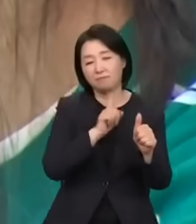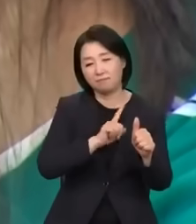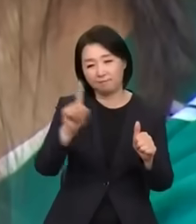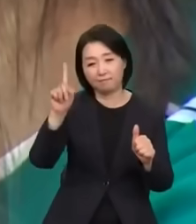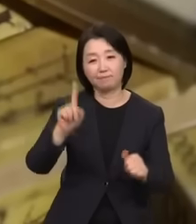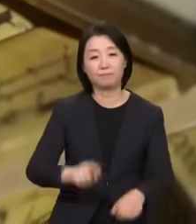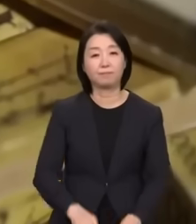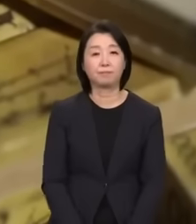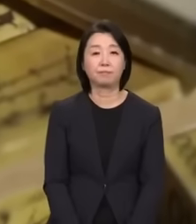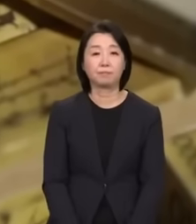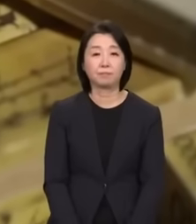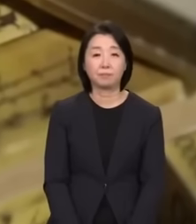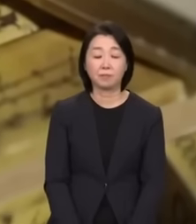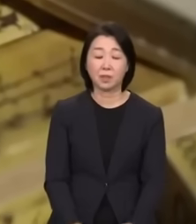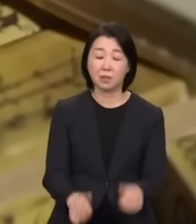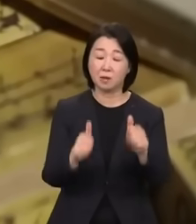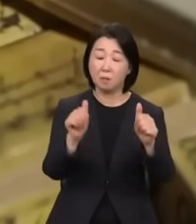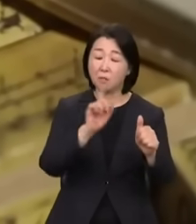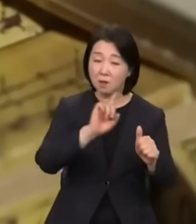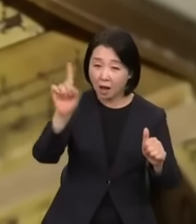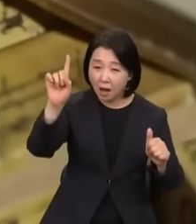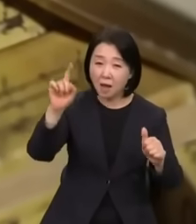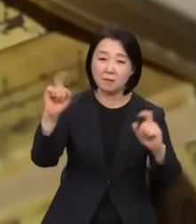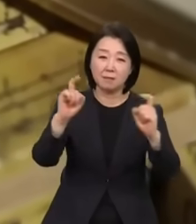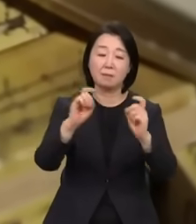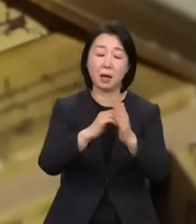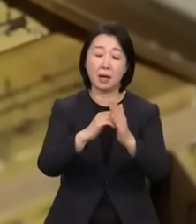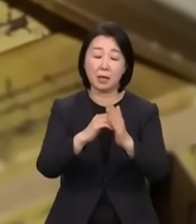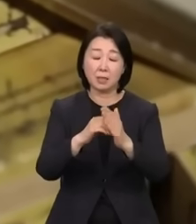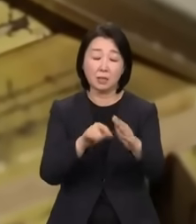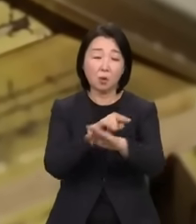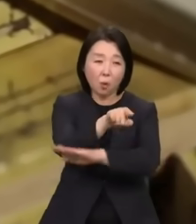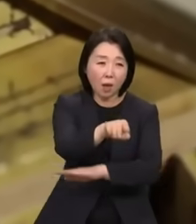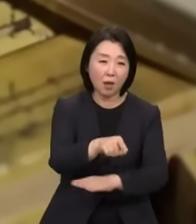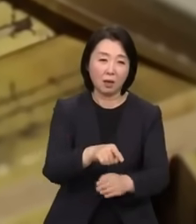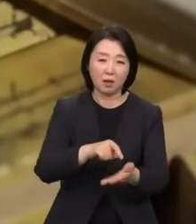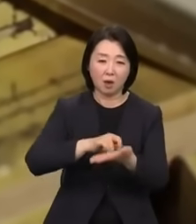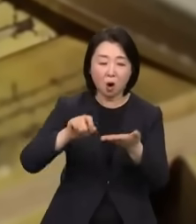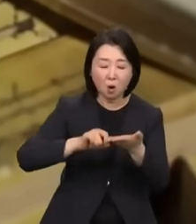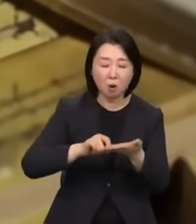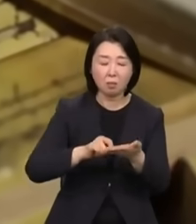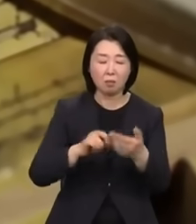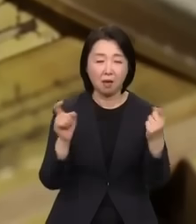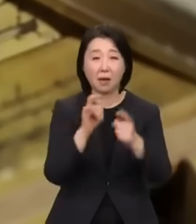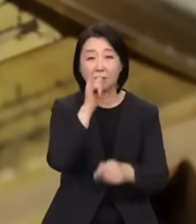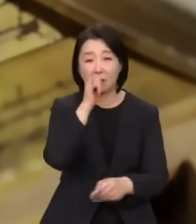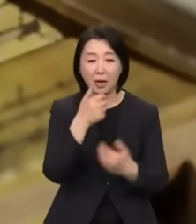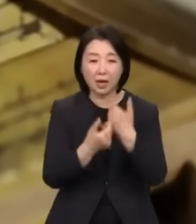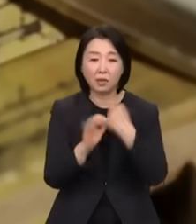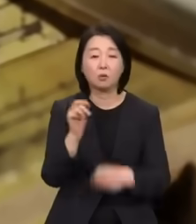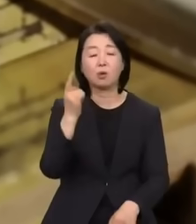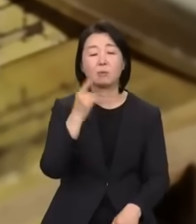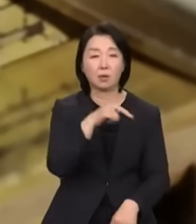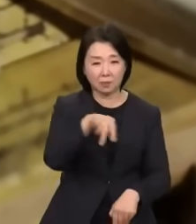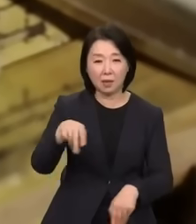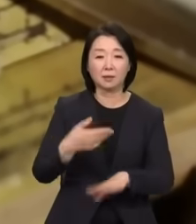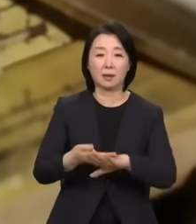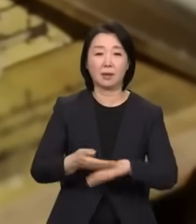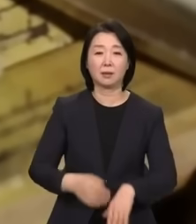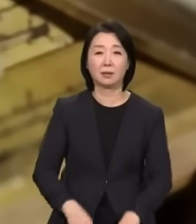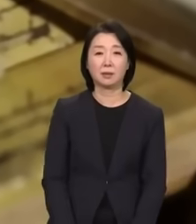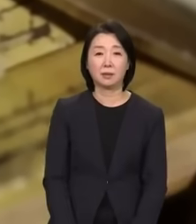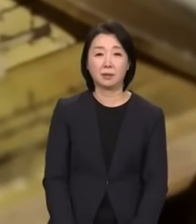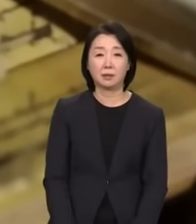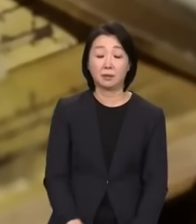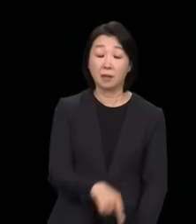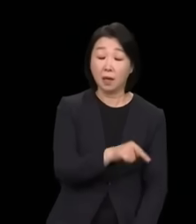맡겨졌습니다. 법적 다툼과는 별개로 장외 여론전도 계속되고 있습니다. 갈등의 원인을 놓고 주장도 엇갈립니다.